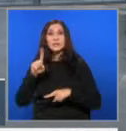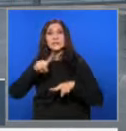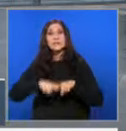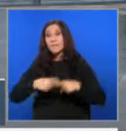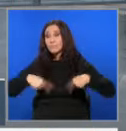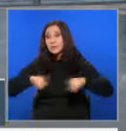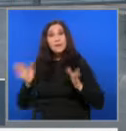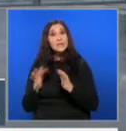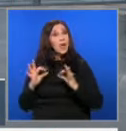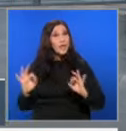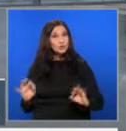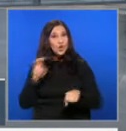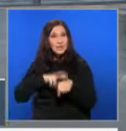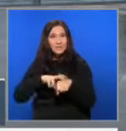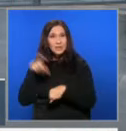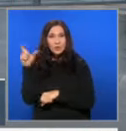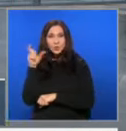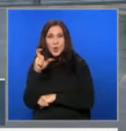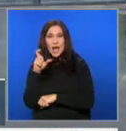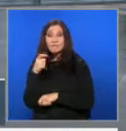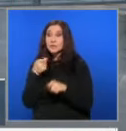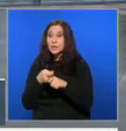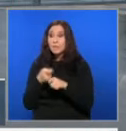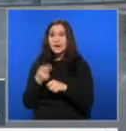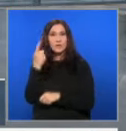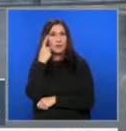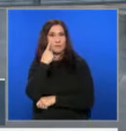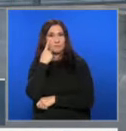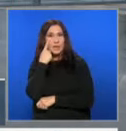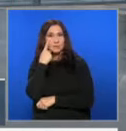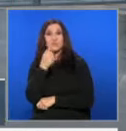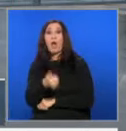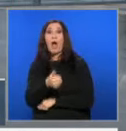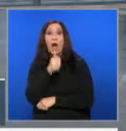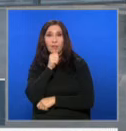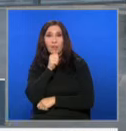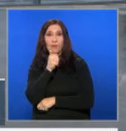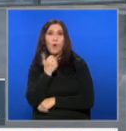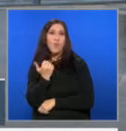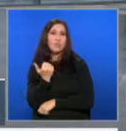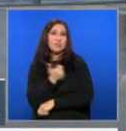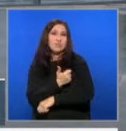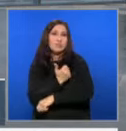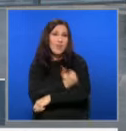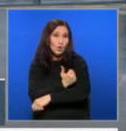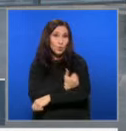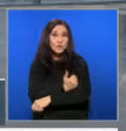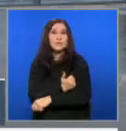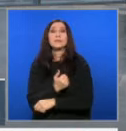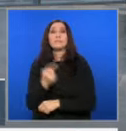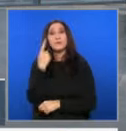съдебната зала стана ясно, че на Димитър Стоянов са направени тестове за алкохол и наркотици. И те са